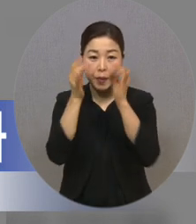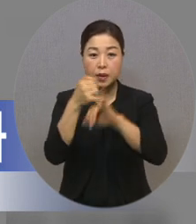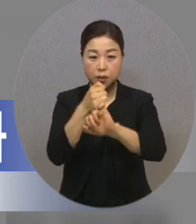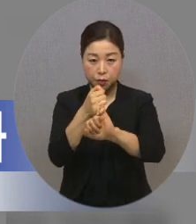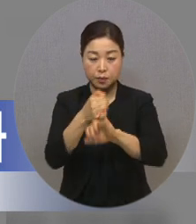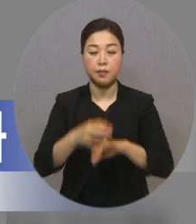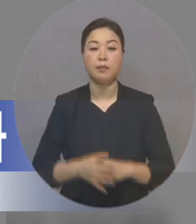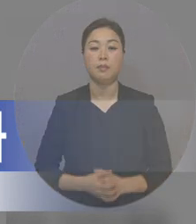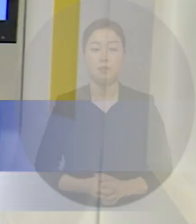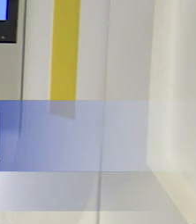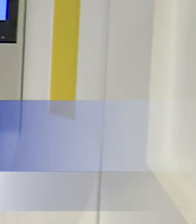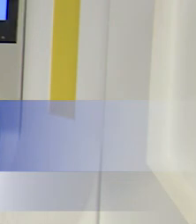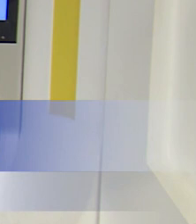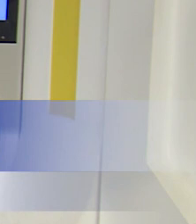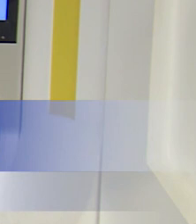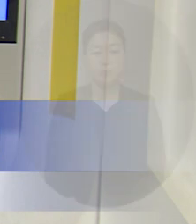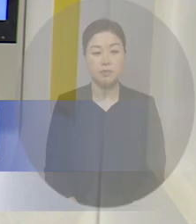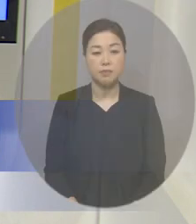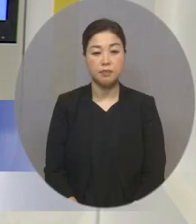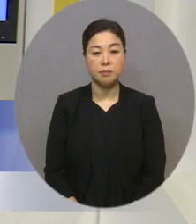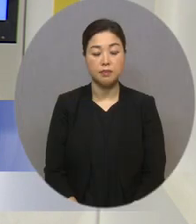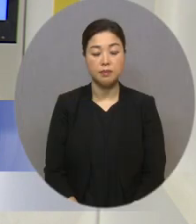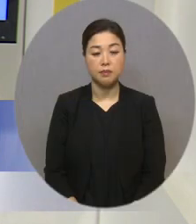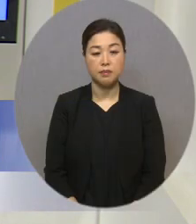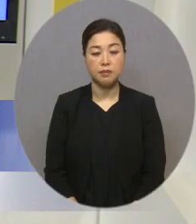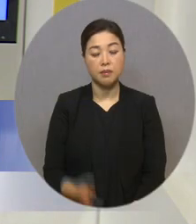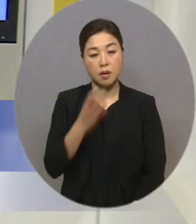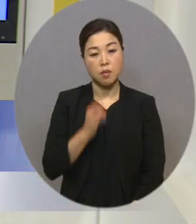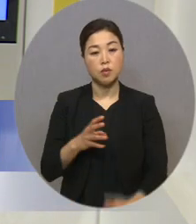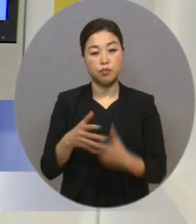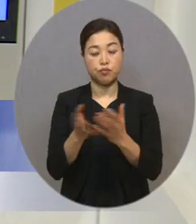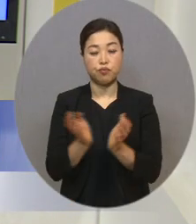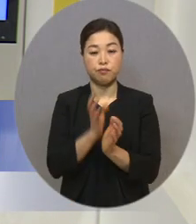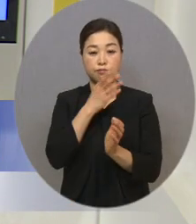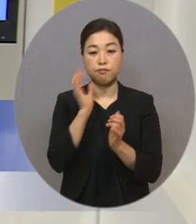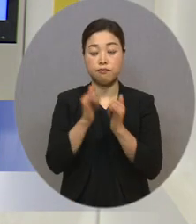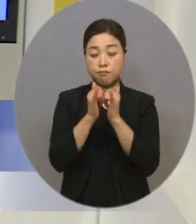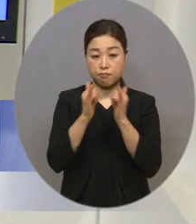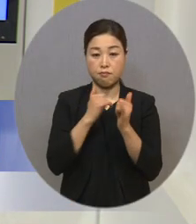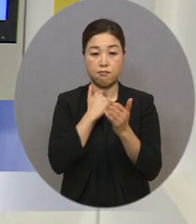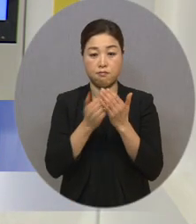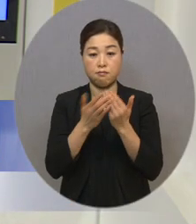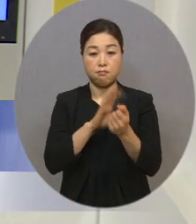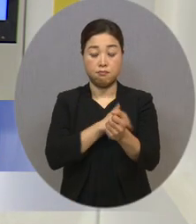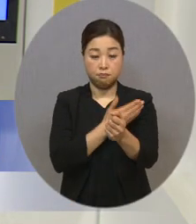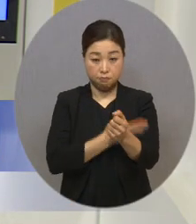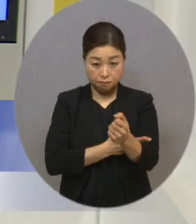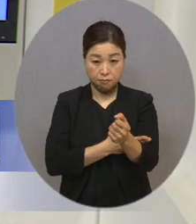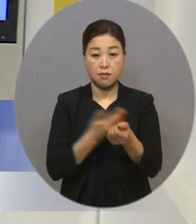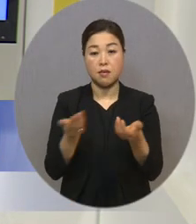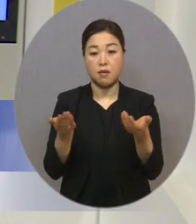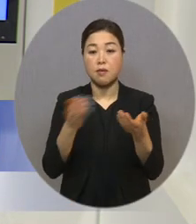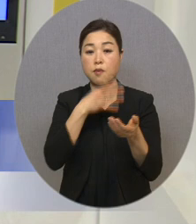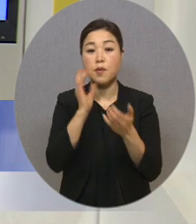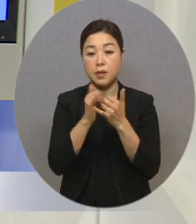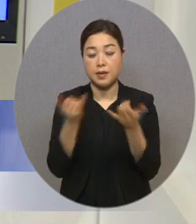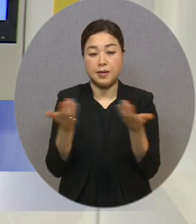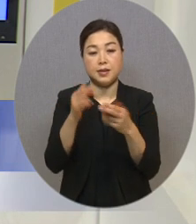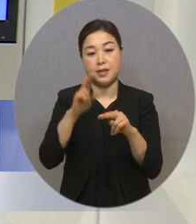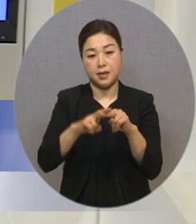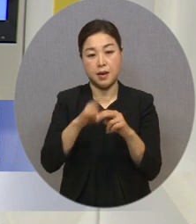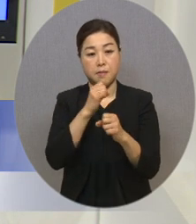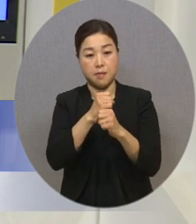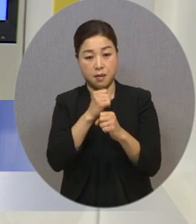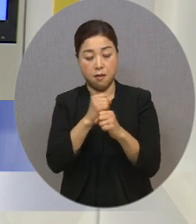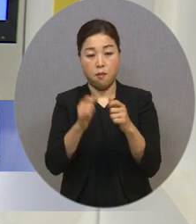밝혔습니다. 다음 뉴스입니다. 보건복지부가 고령자의 경륜과 능력을 활용한 노인 일자리